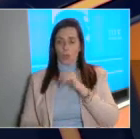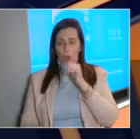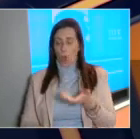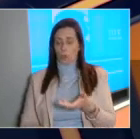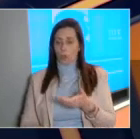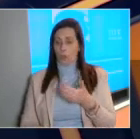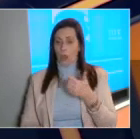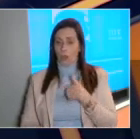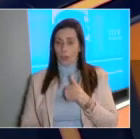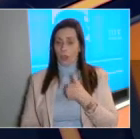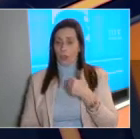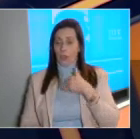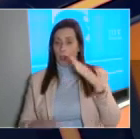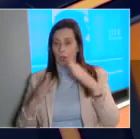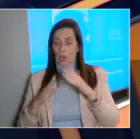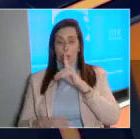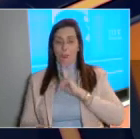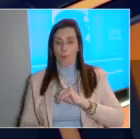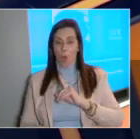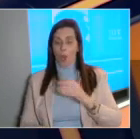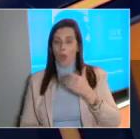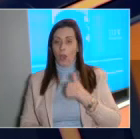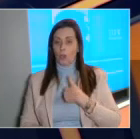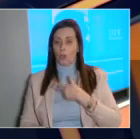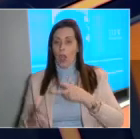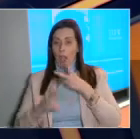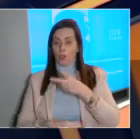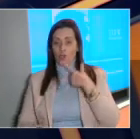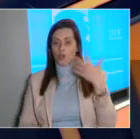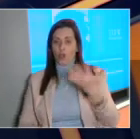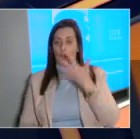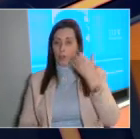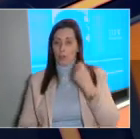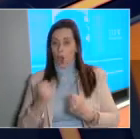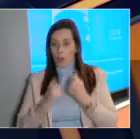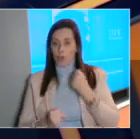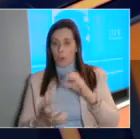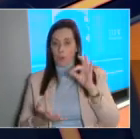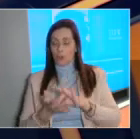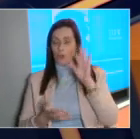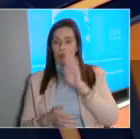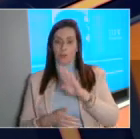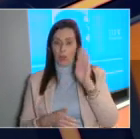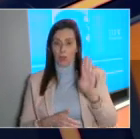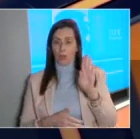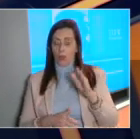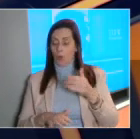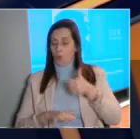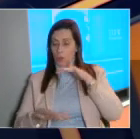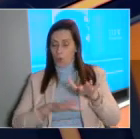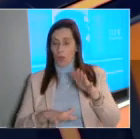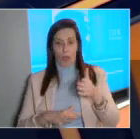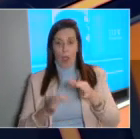מעוניינת. אני גרה באבולה, אנחנו עברנו פה שנים קשות, מאז שבנימין נתניהו